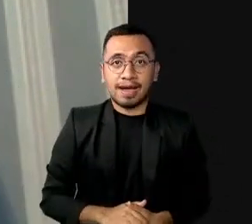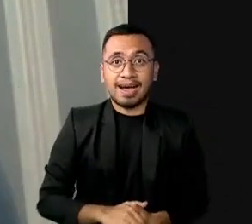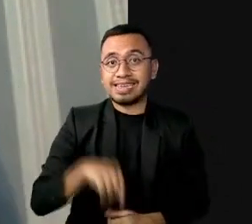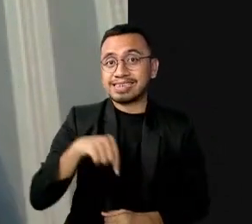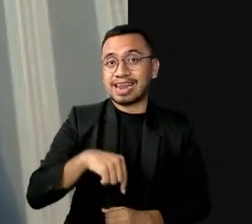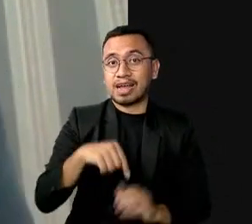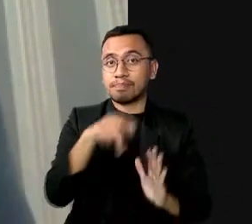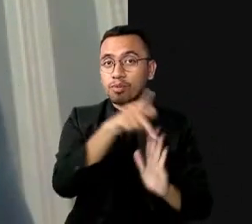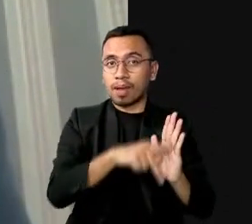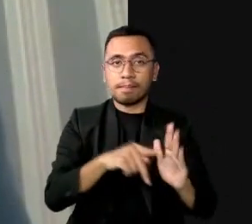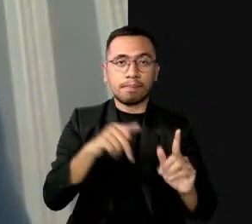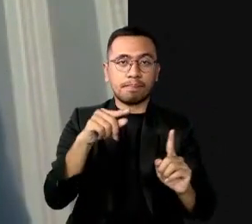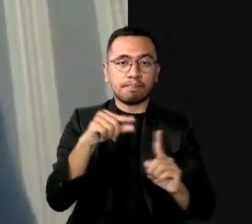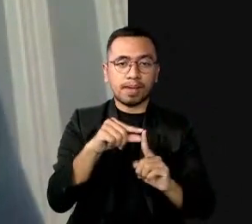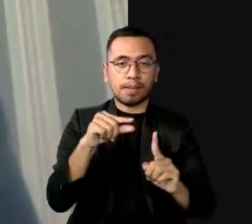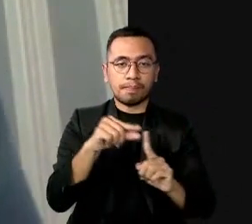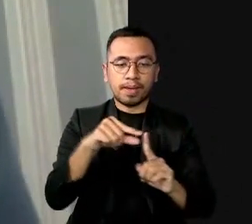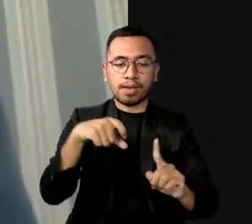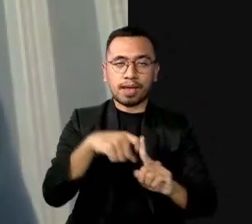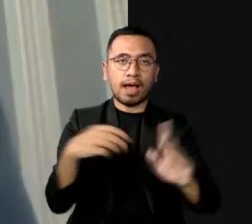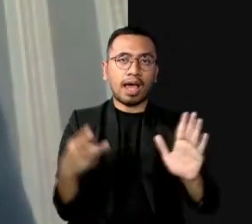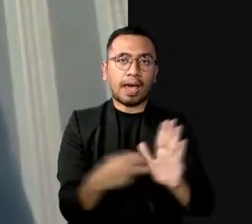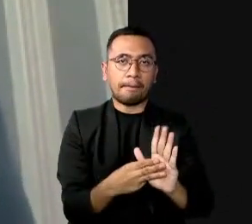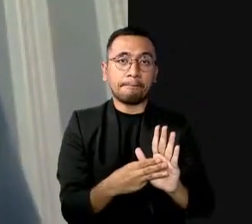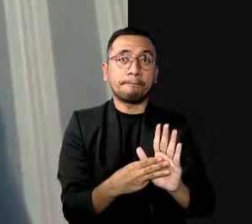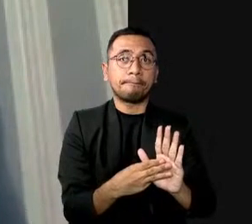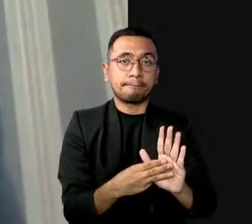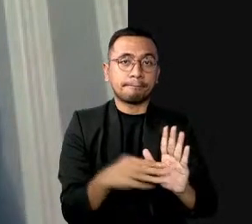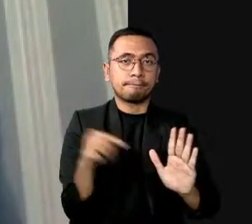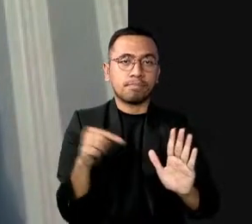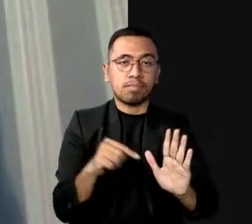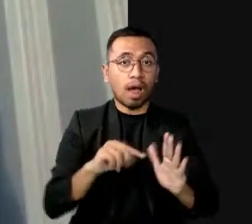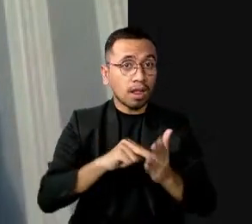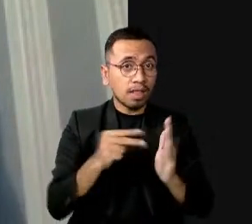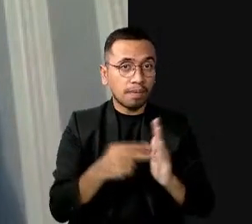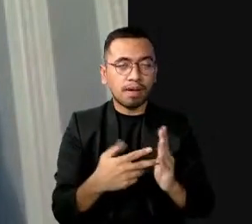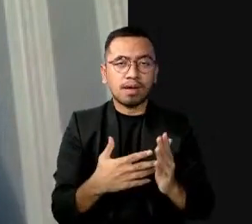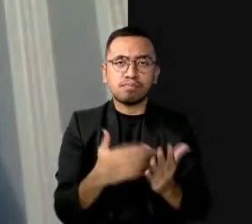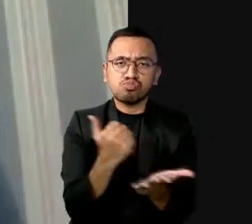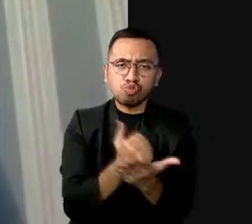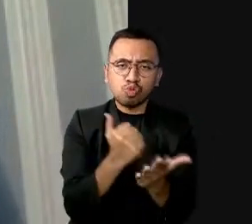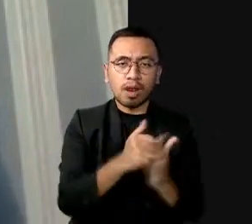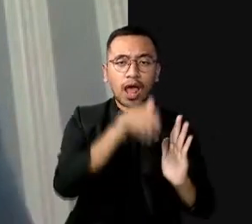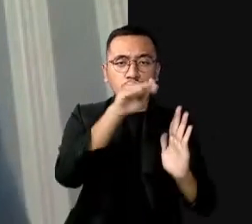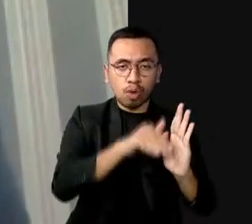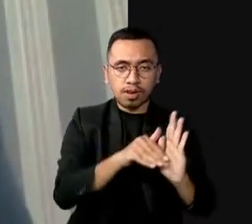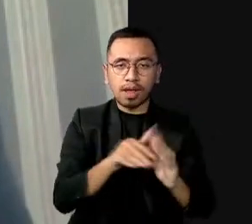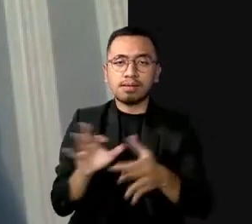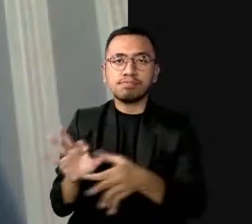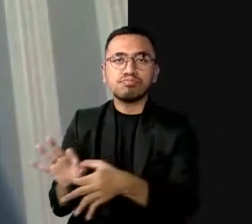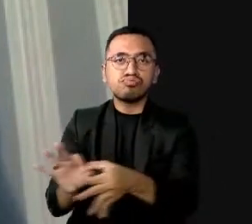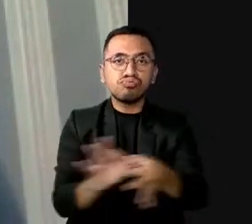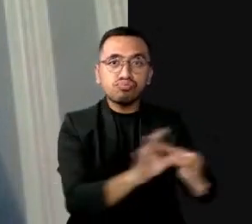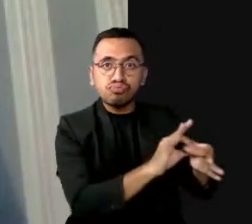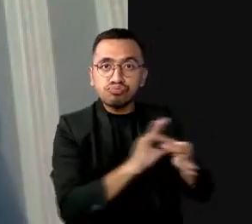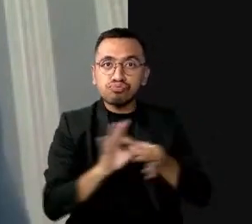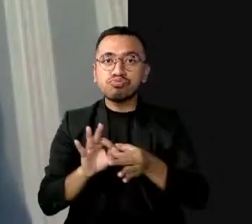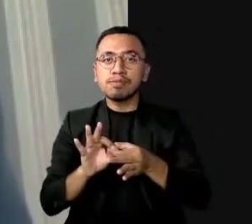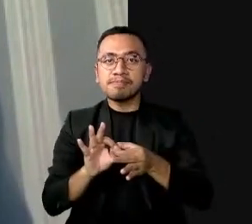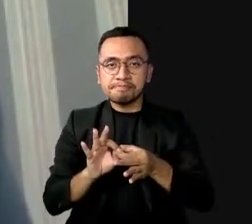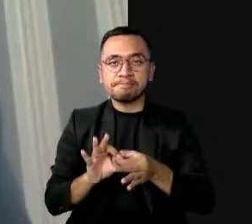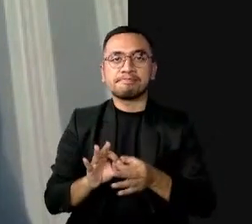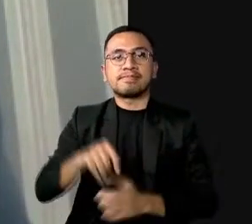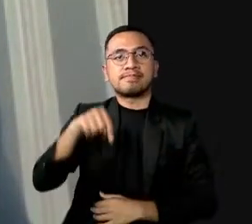sebetulnya ini satu embrio simpul kebijakan yang terintegrasi akan tetapi saat ini mungkin dia